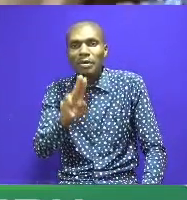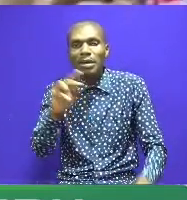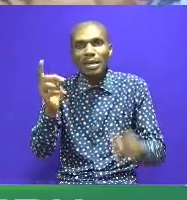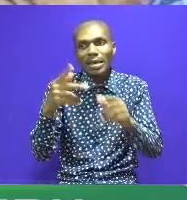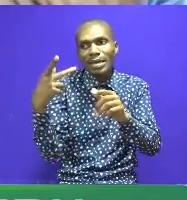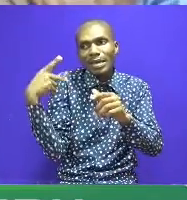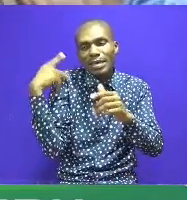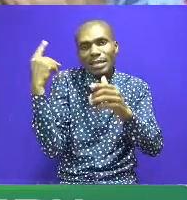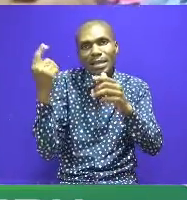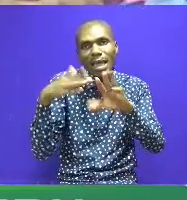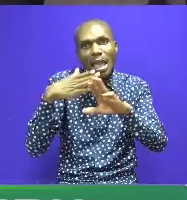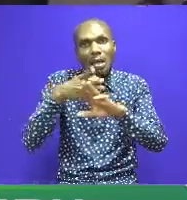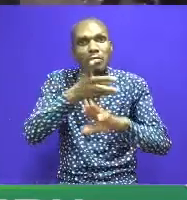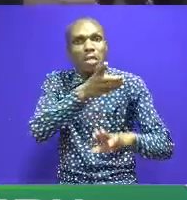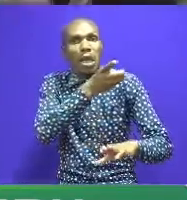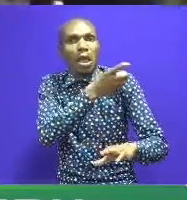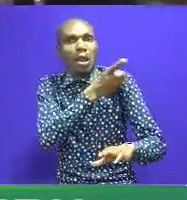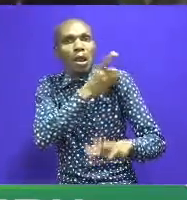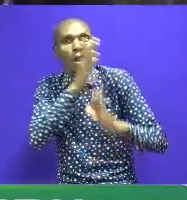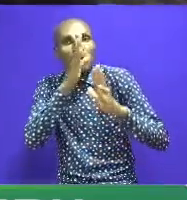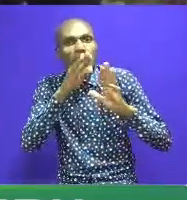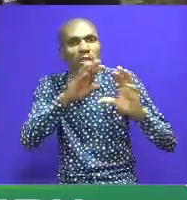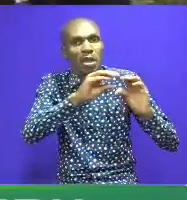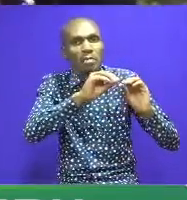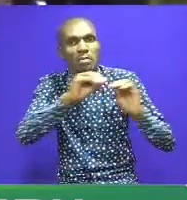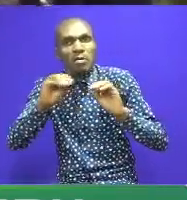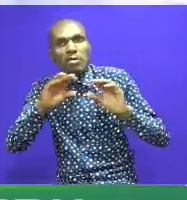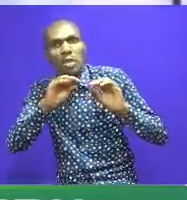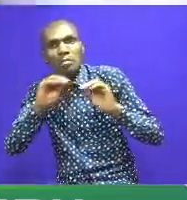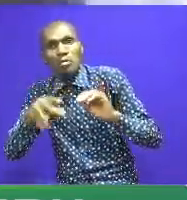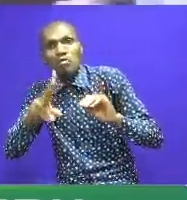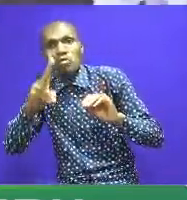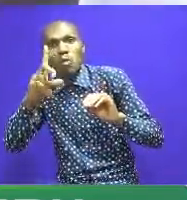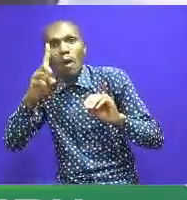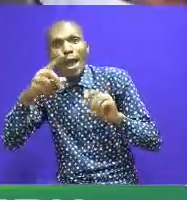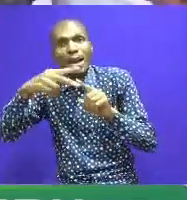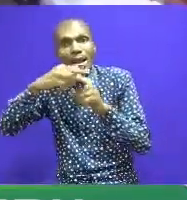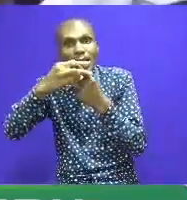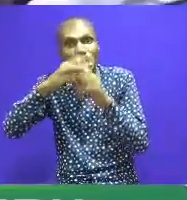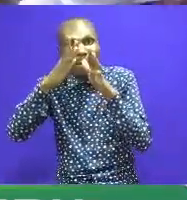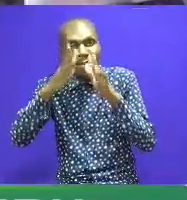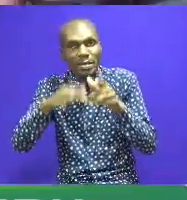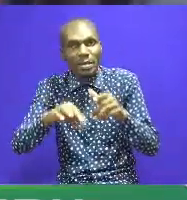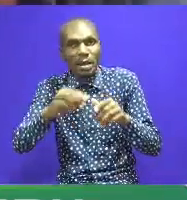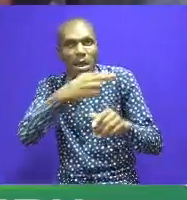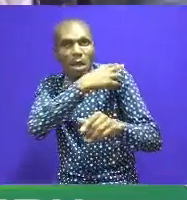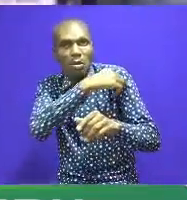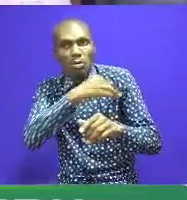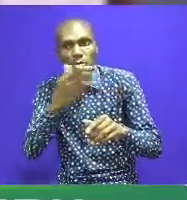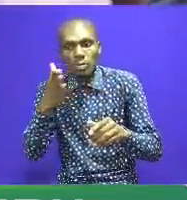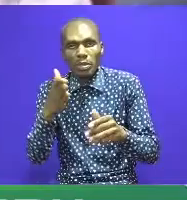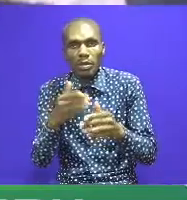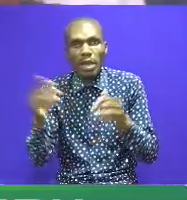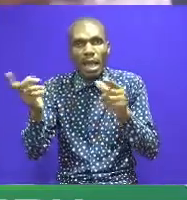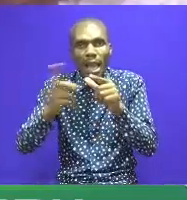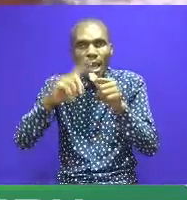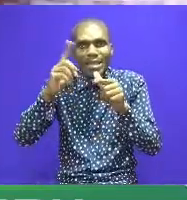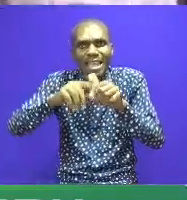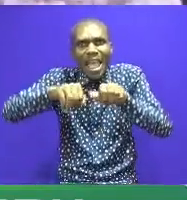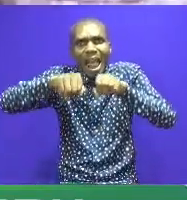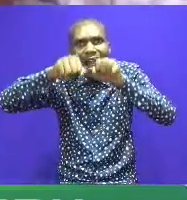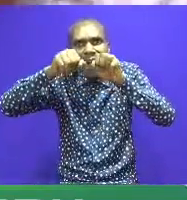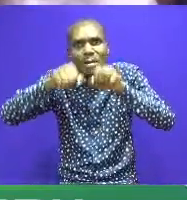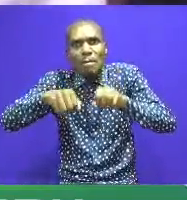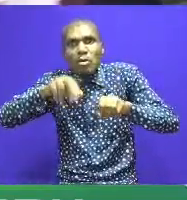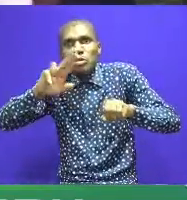tukoligoro ekero abanyagitari barenge kunganya e machine yemo kurwa ase enyagitari yo gochia ke umbu level 4 iryo gocha